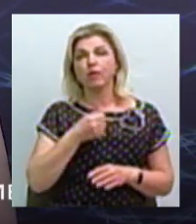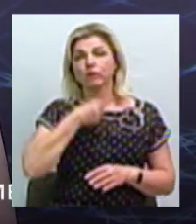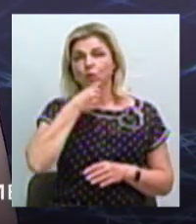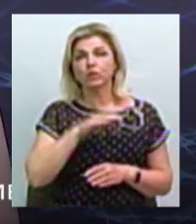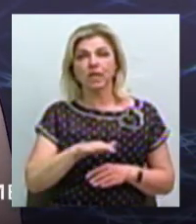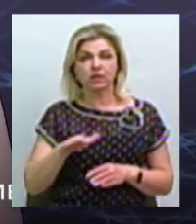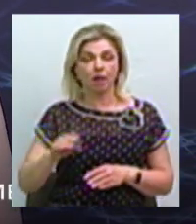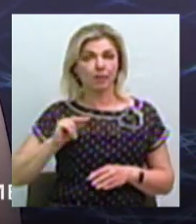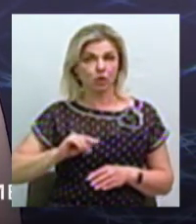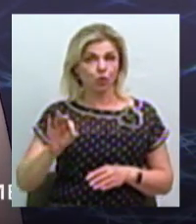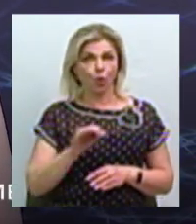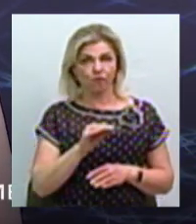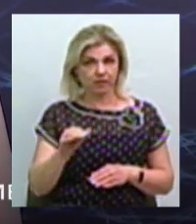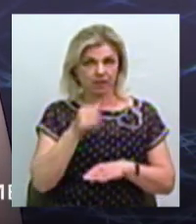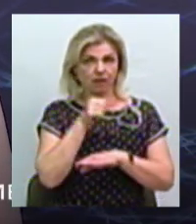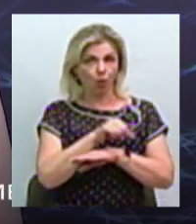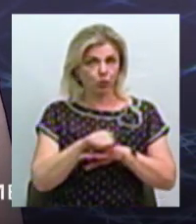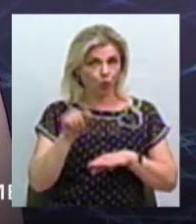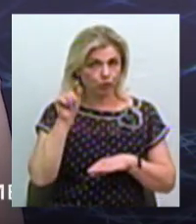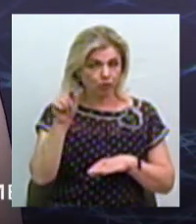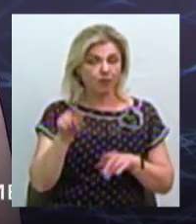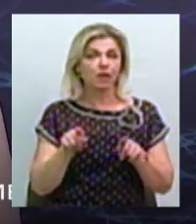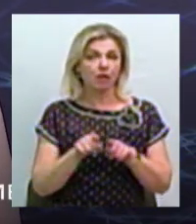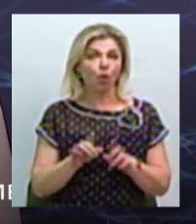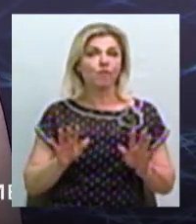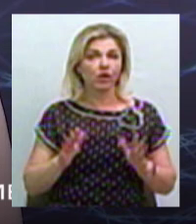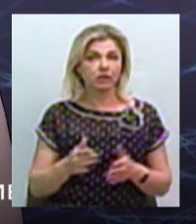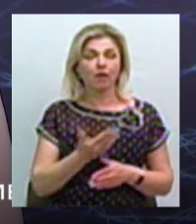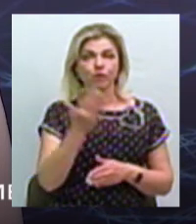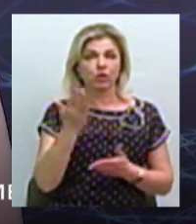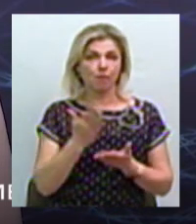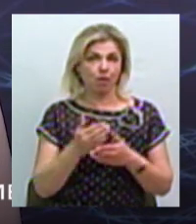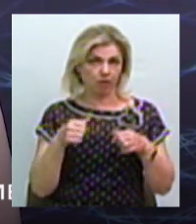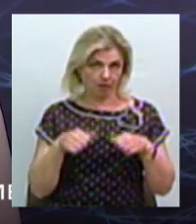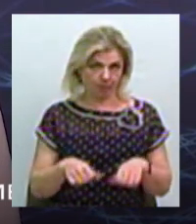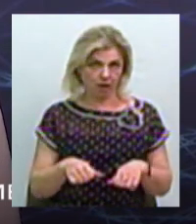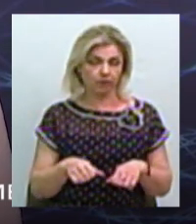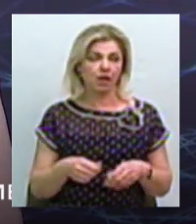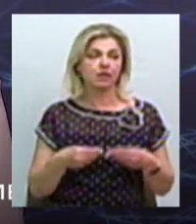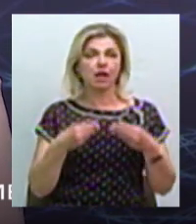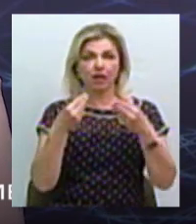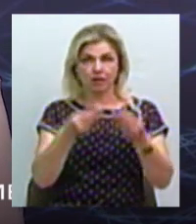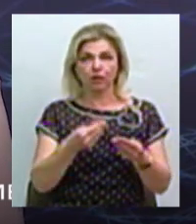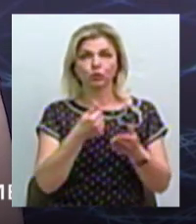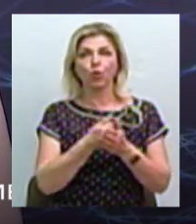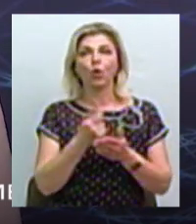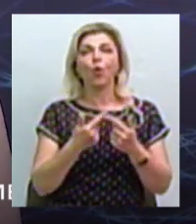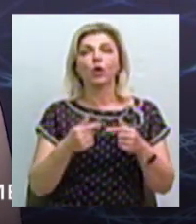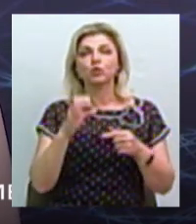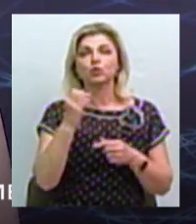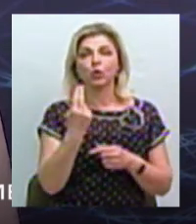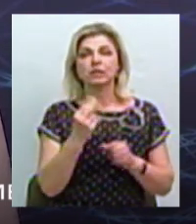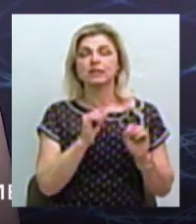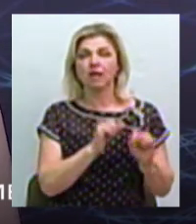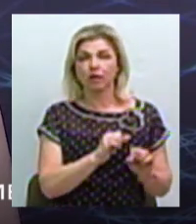працюють офіційно за кордоном. В такому випадку вони мають право надати до органу соціального захисту